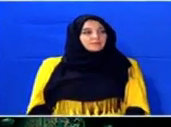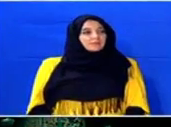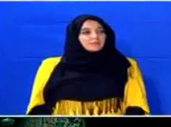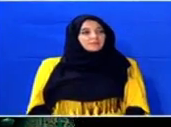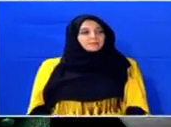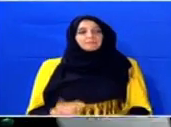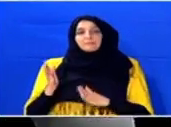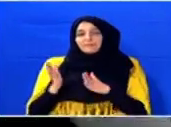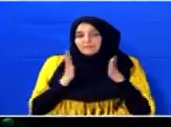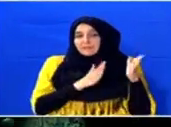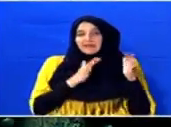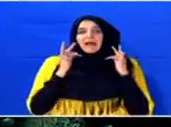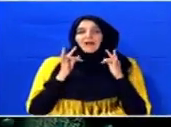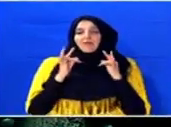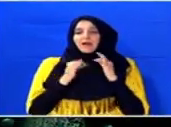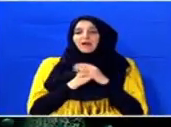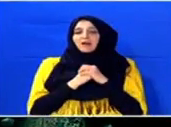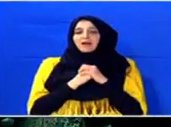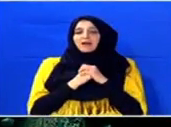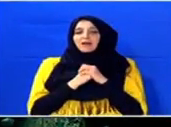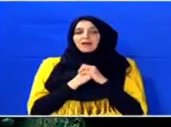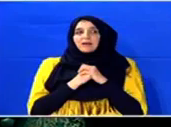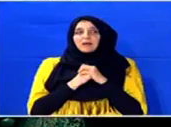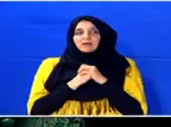الى همم قضيه همم من